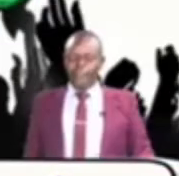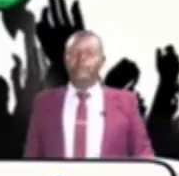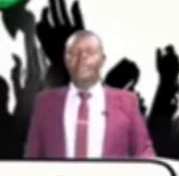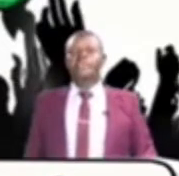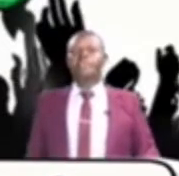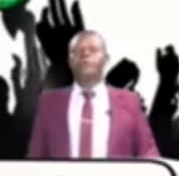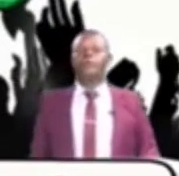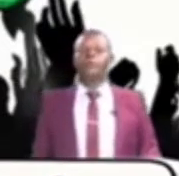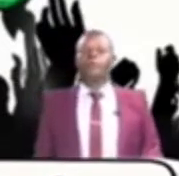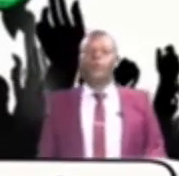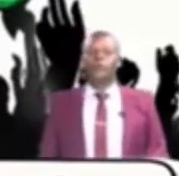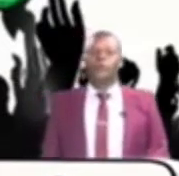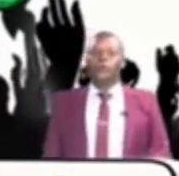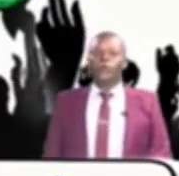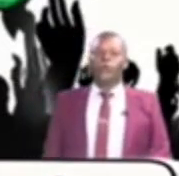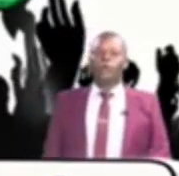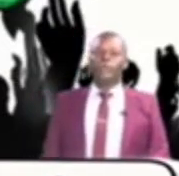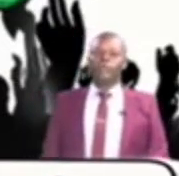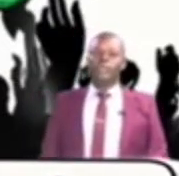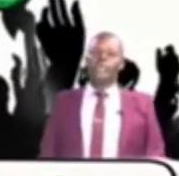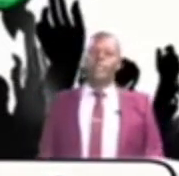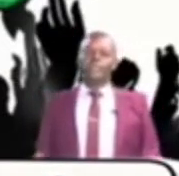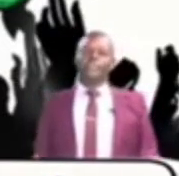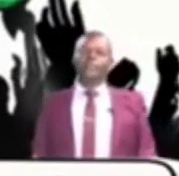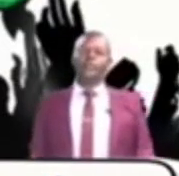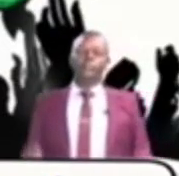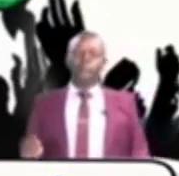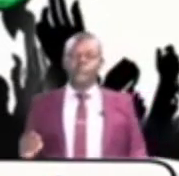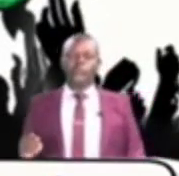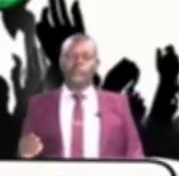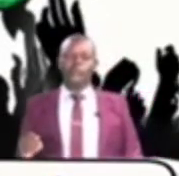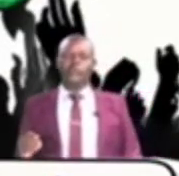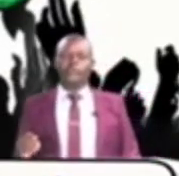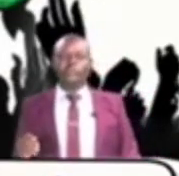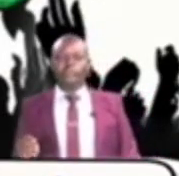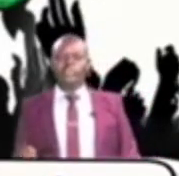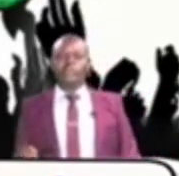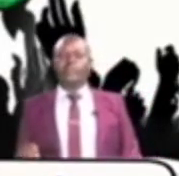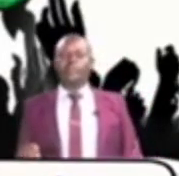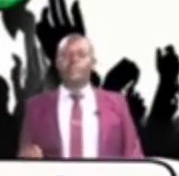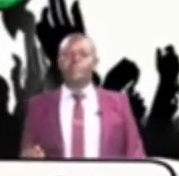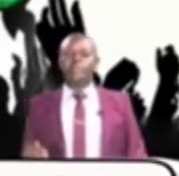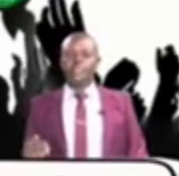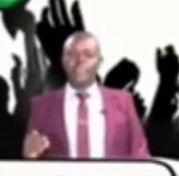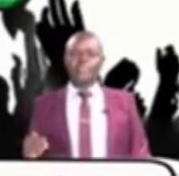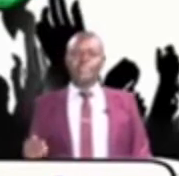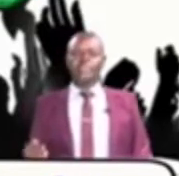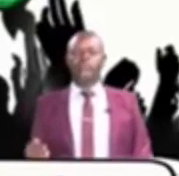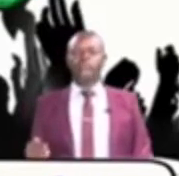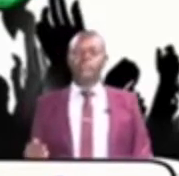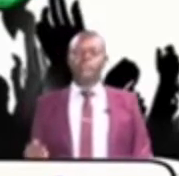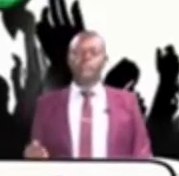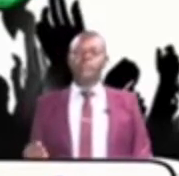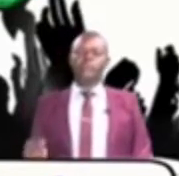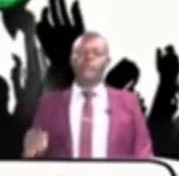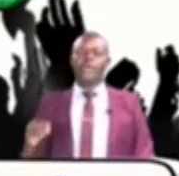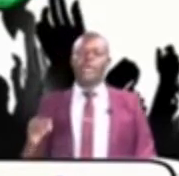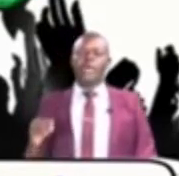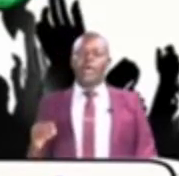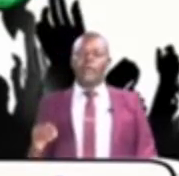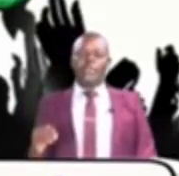hata wakati kama huu ambapo wengi we are grounded at home, tuna nafasi ya kwenda wengine hata kazi zetu